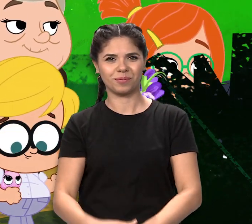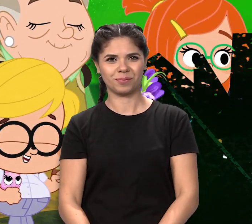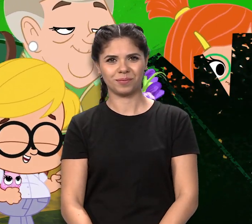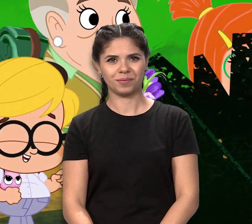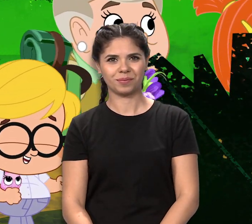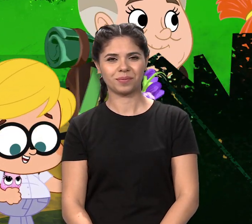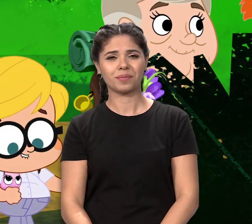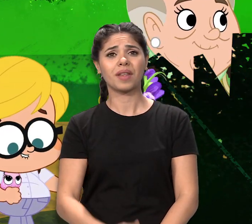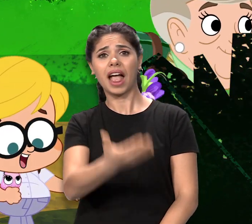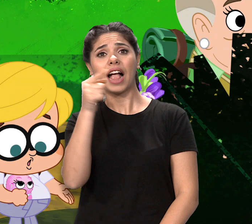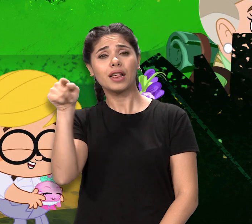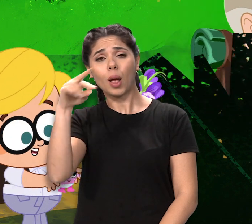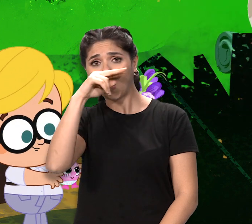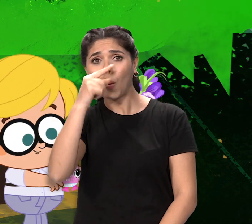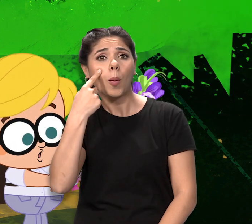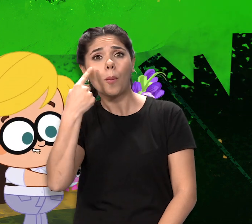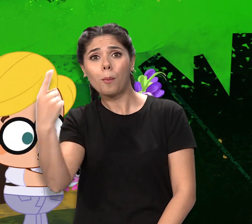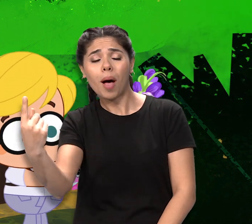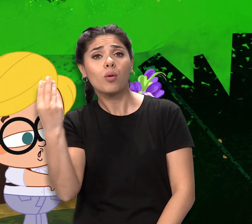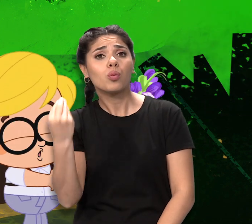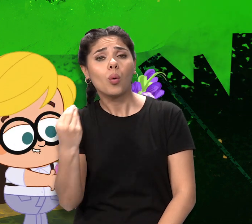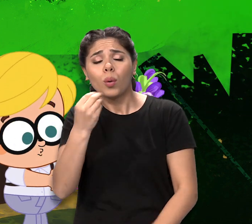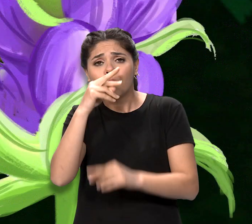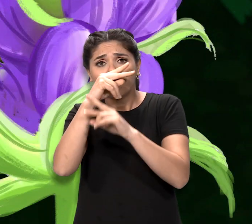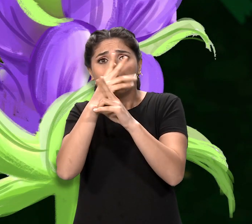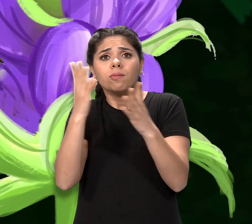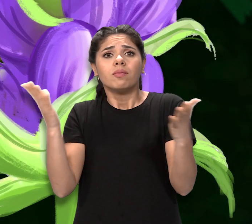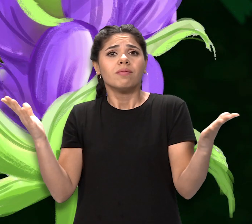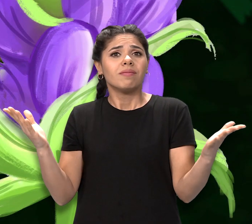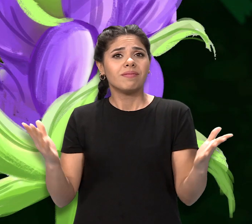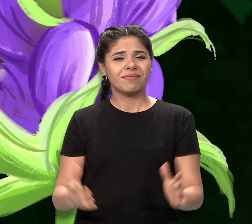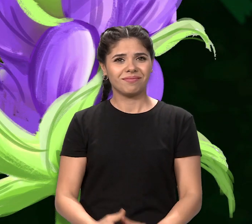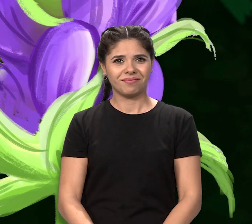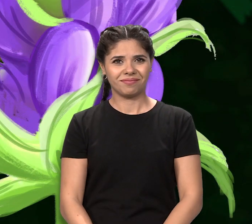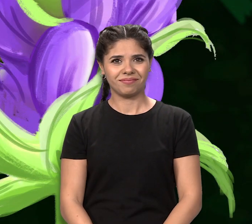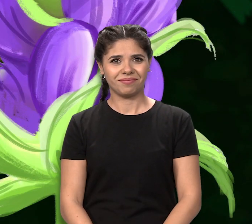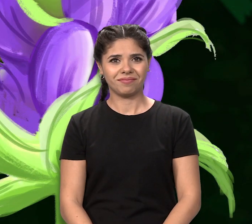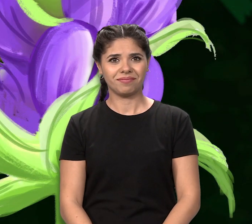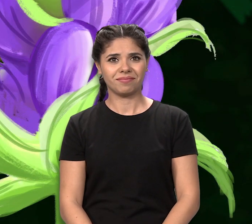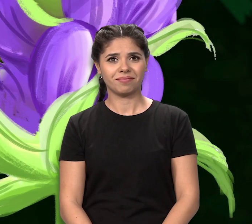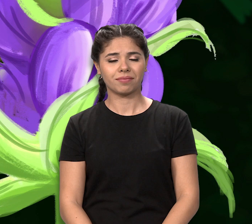hemen. Hadi sen de kokla. Çok güzel kokuyor.